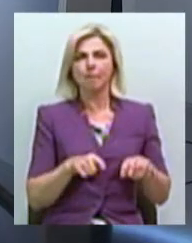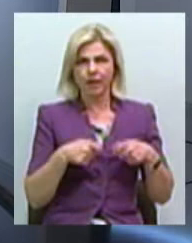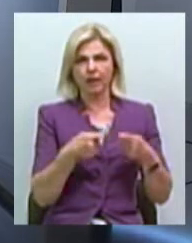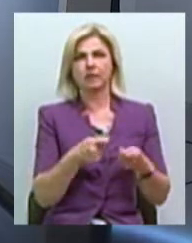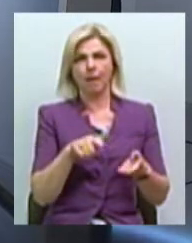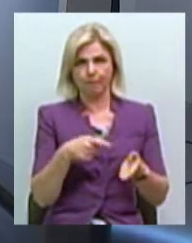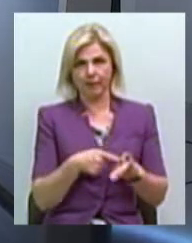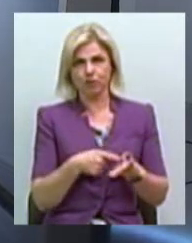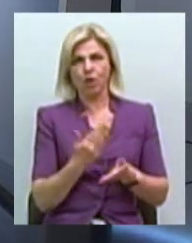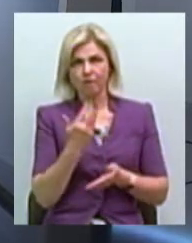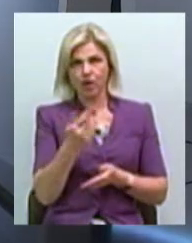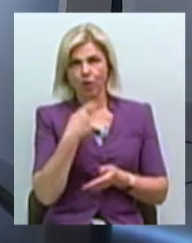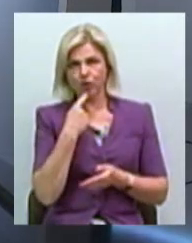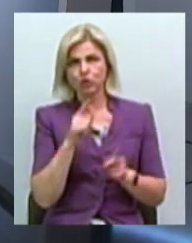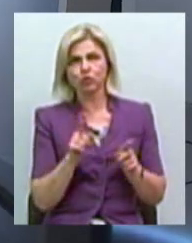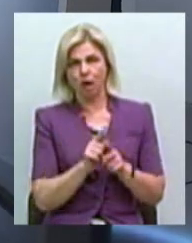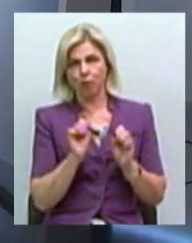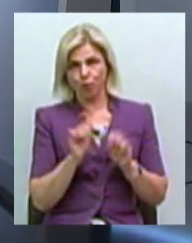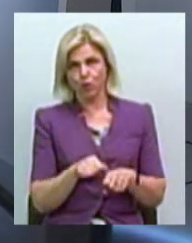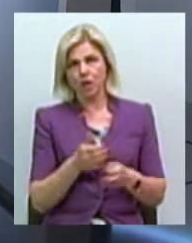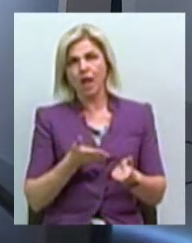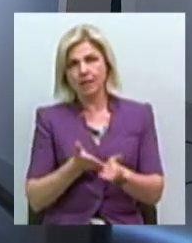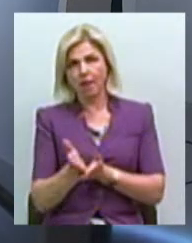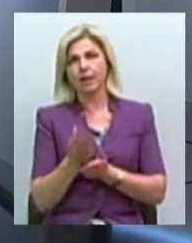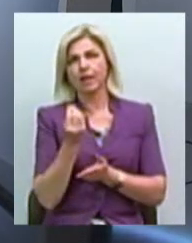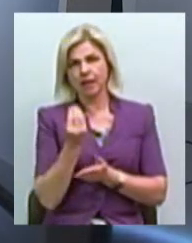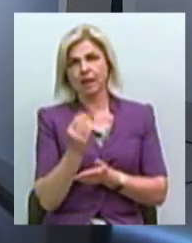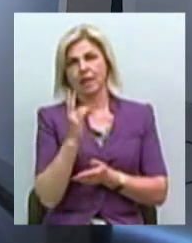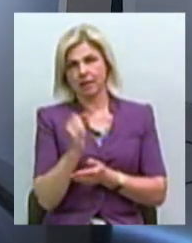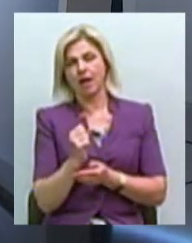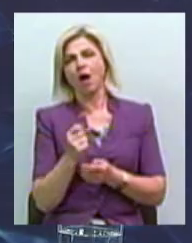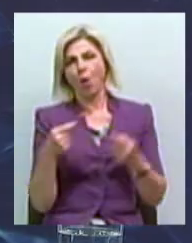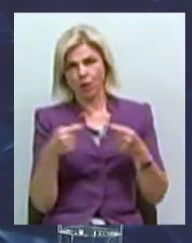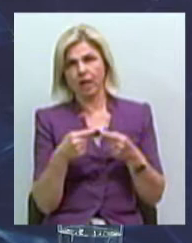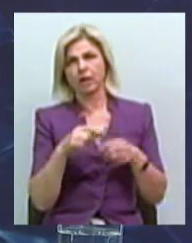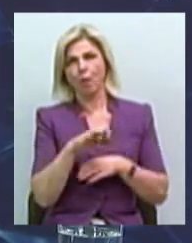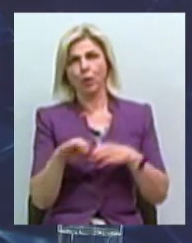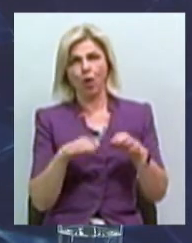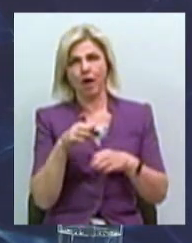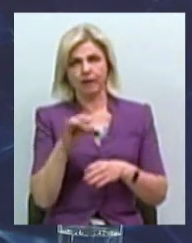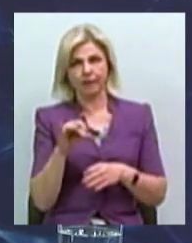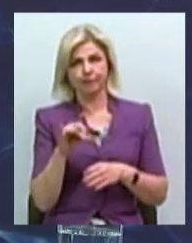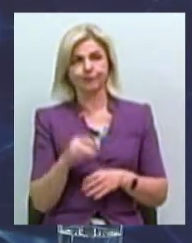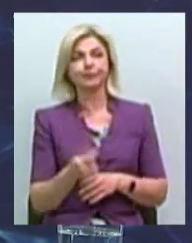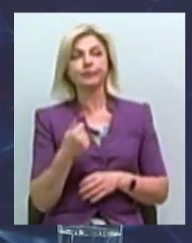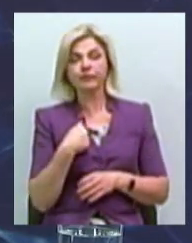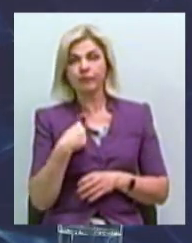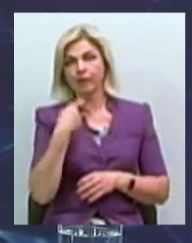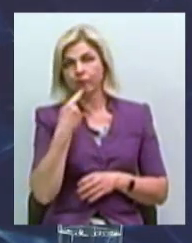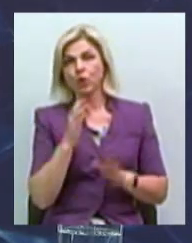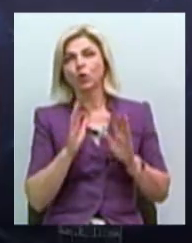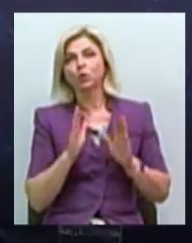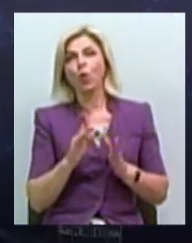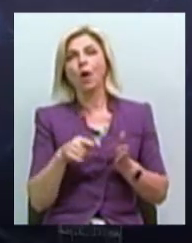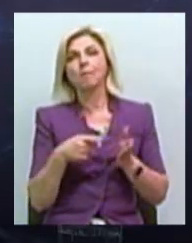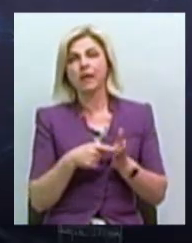на увазі, що можна сільовим якимось способом спрямовувати гроші на конкретні інфраструктурні проєкти? Можна цільовим. Я кажу за те, що лише місто